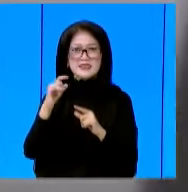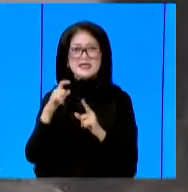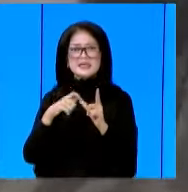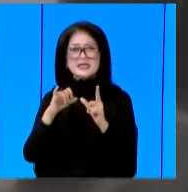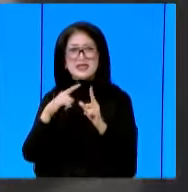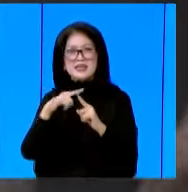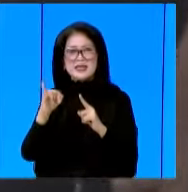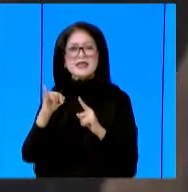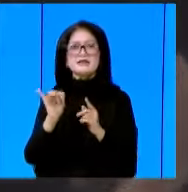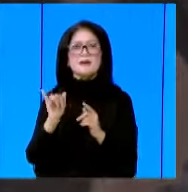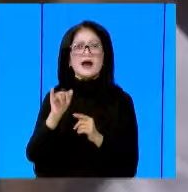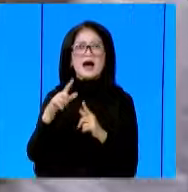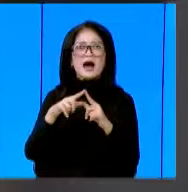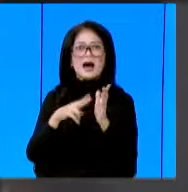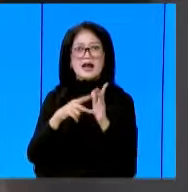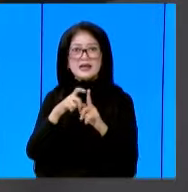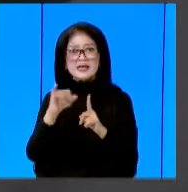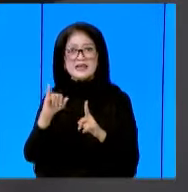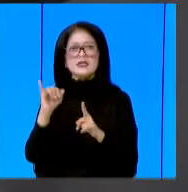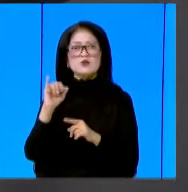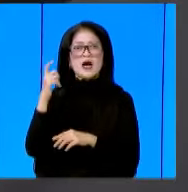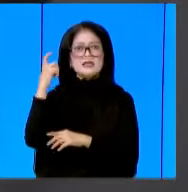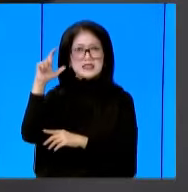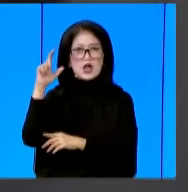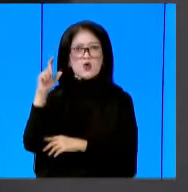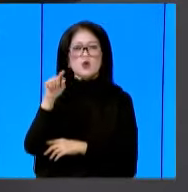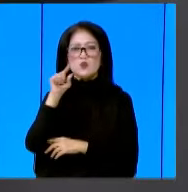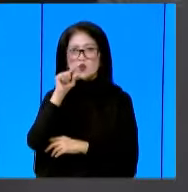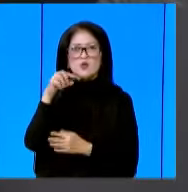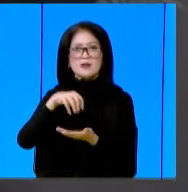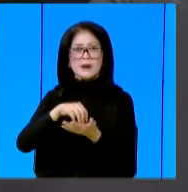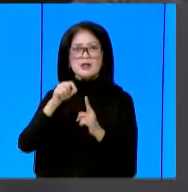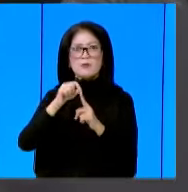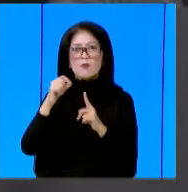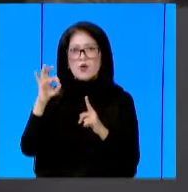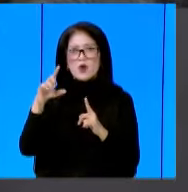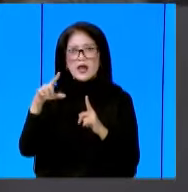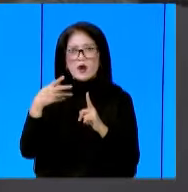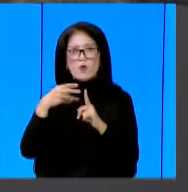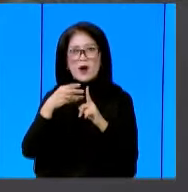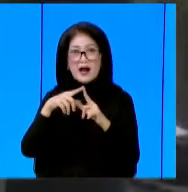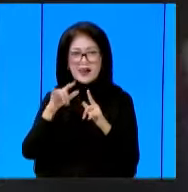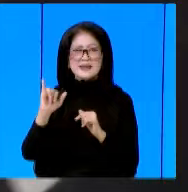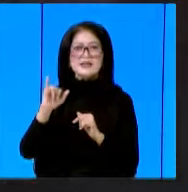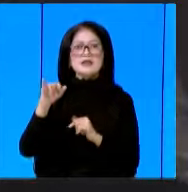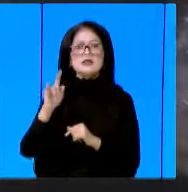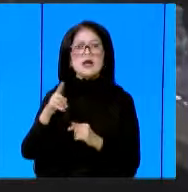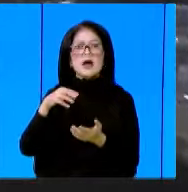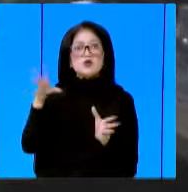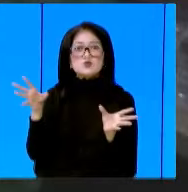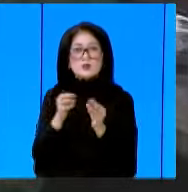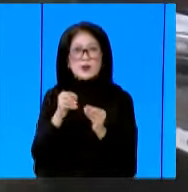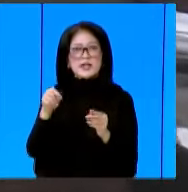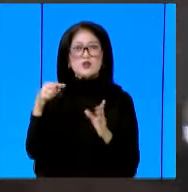hendak bersilaturahmi dengan Andi Bebas Manggazali, bakal calon bupati Polewali Mandar. Nama Siti disebut-sebut masuk bursa calon kepala daerah